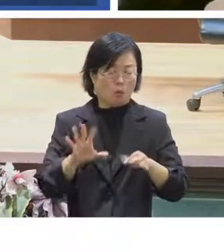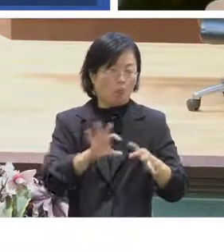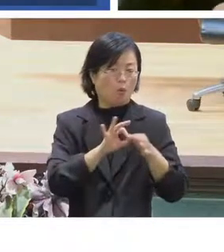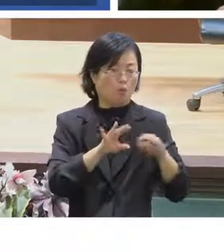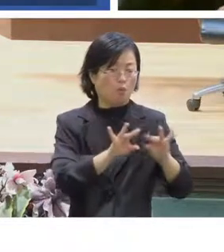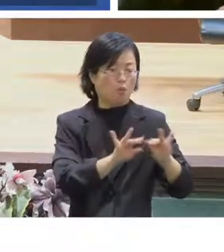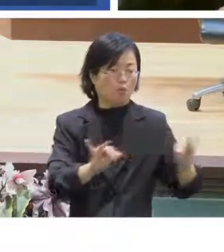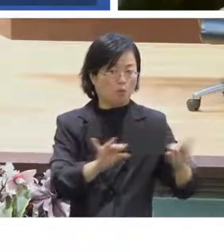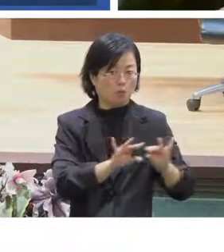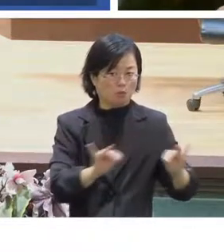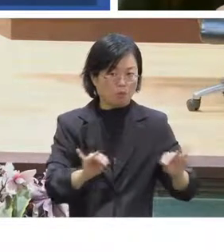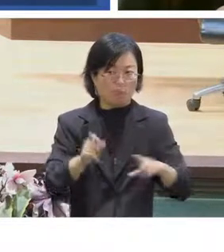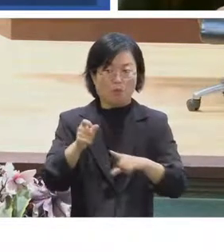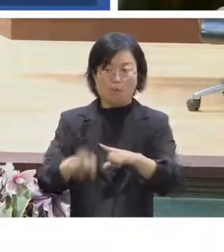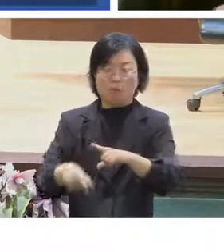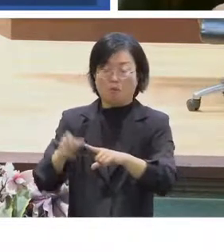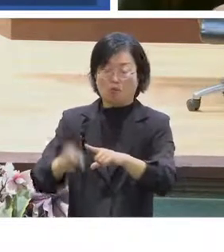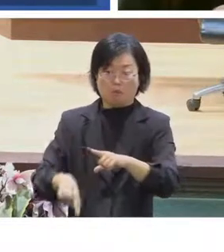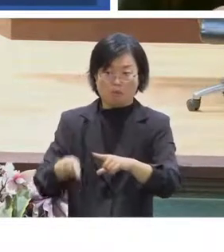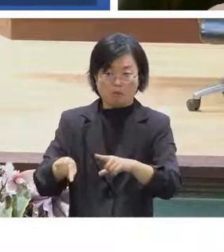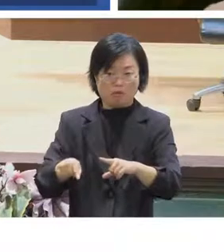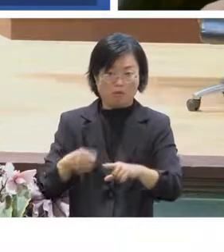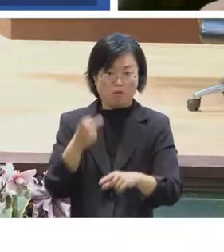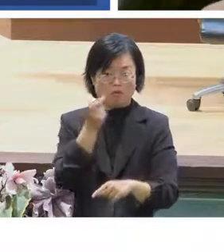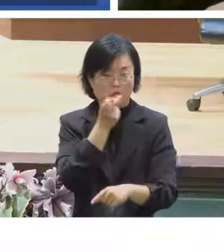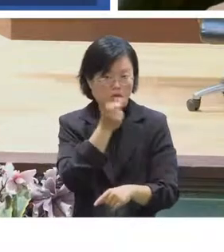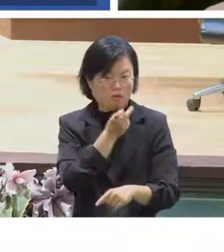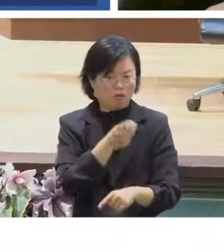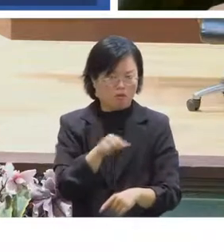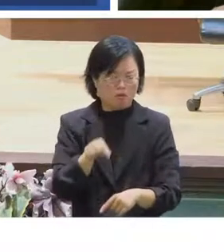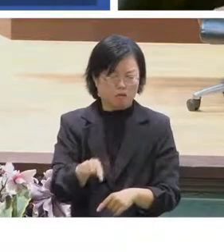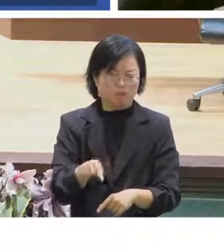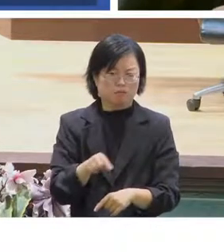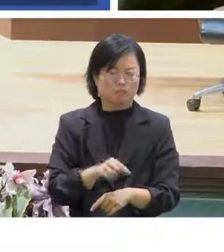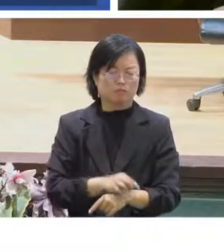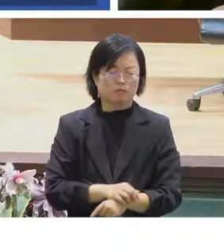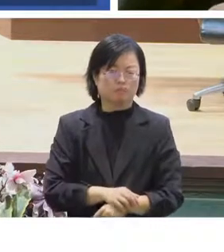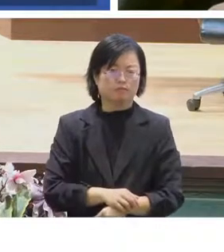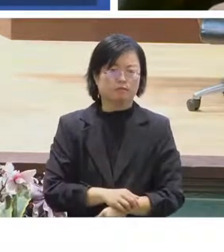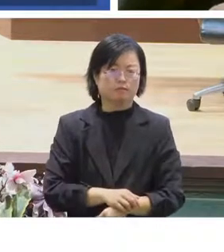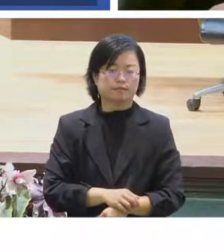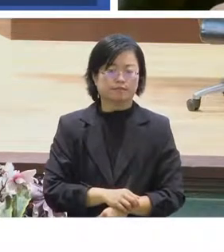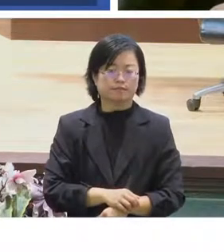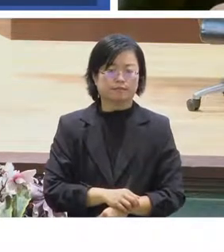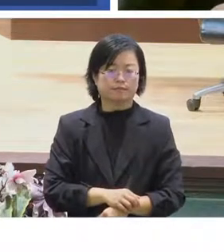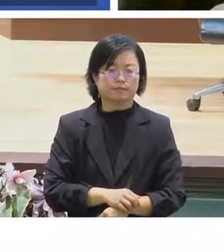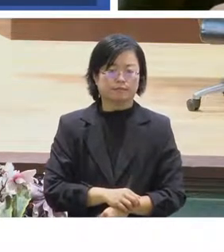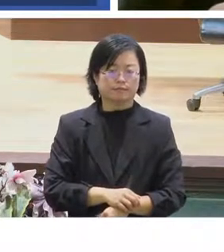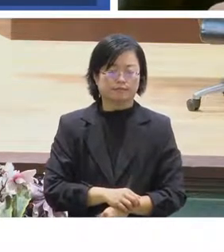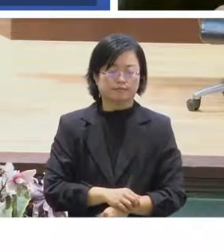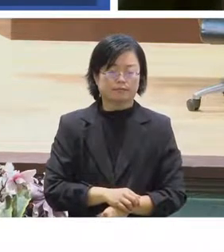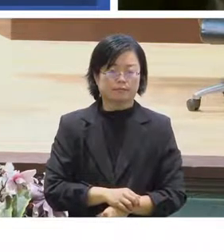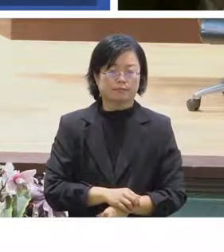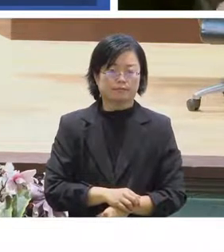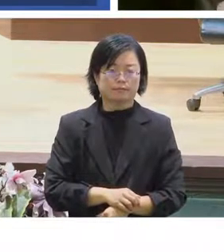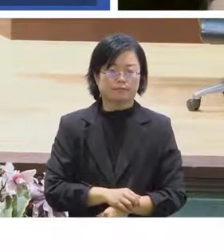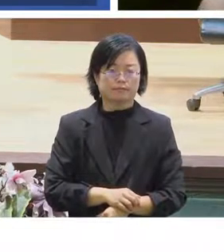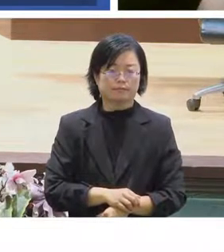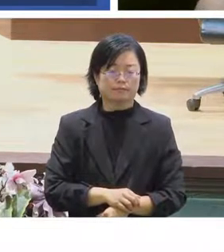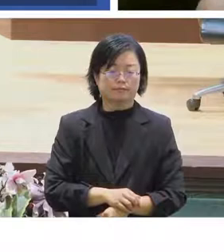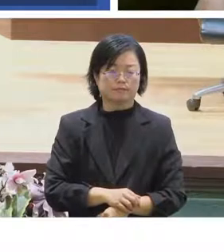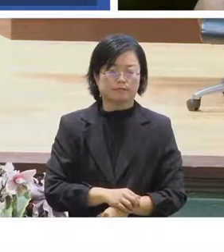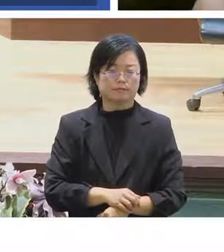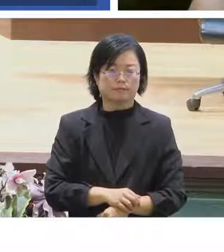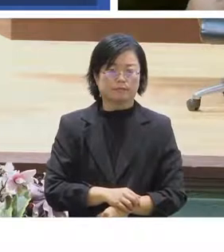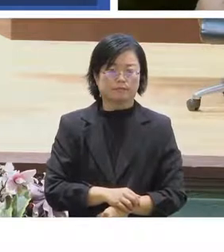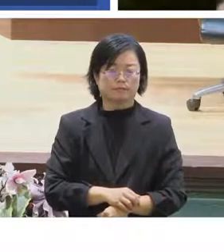查的时候，它就开始慢慢市场化，就是你需要付出一个相对我们